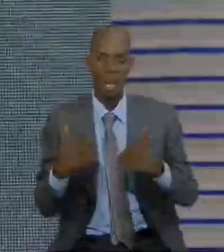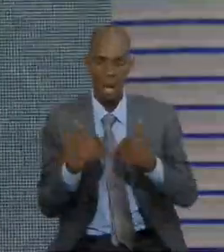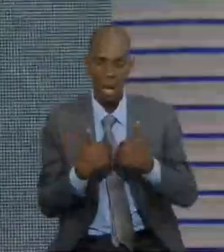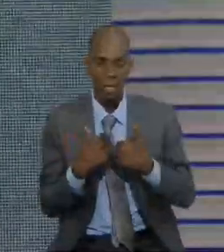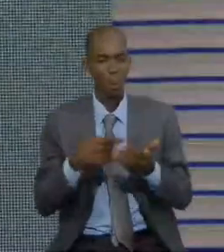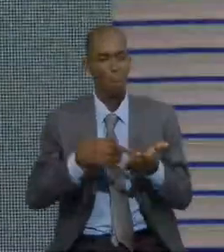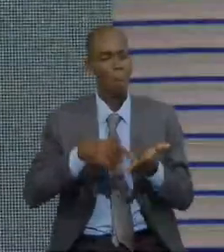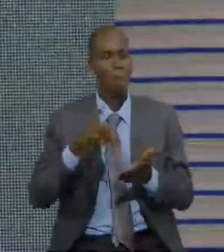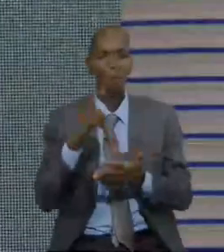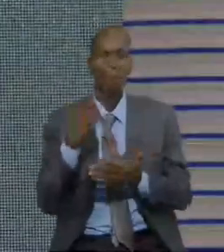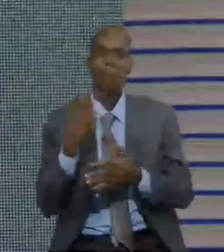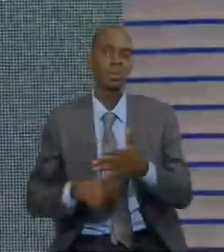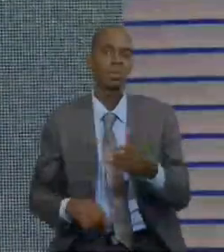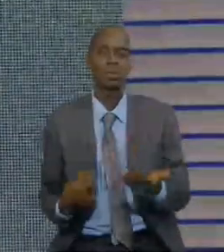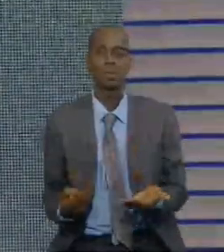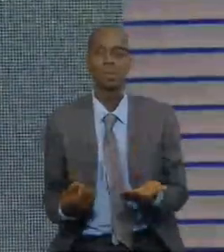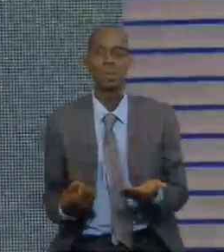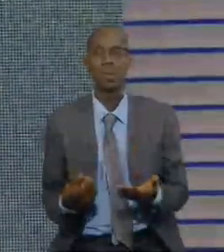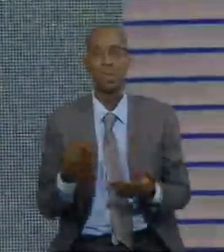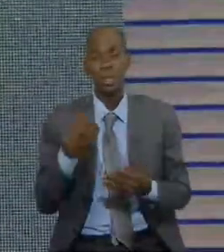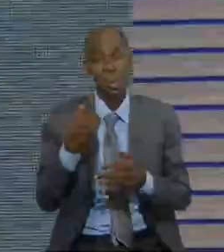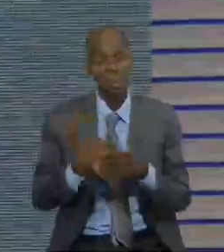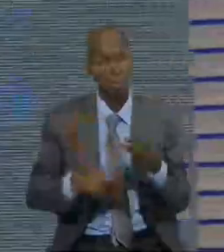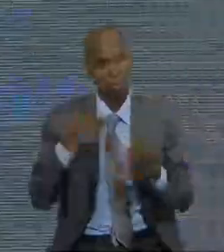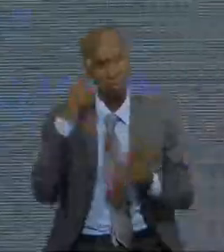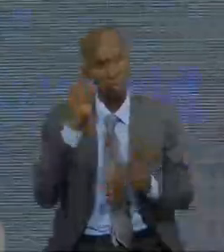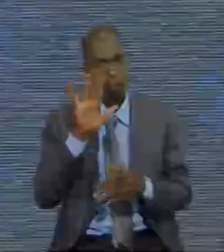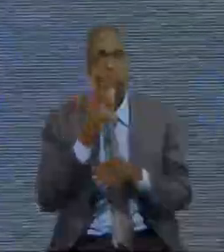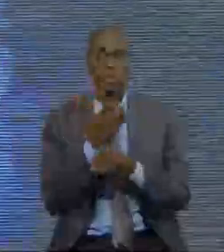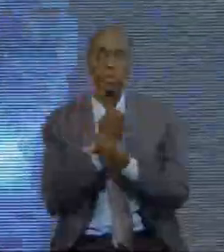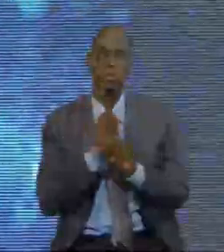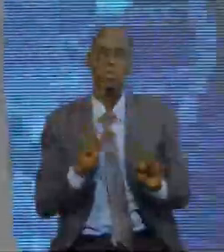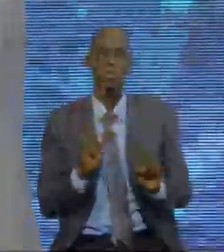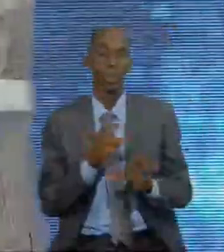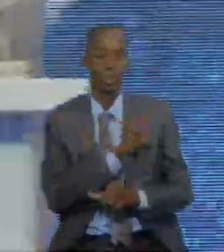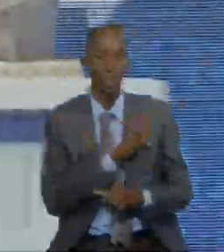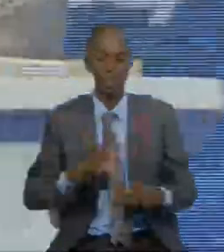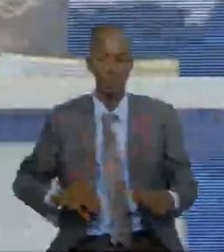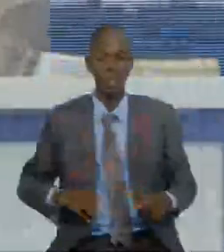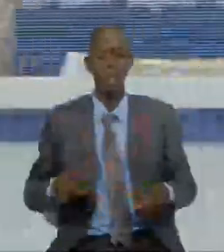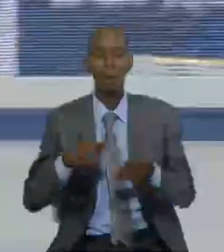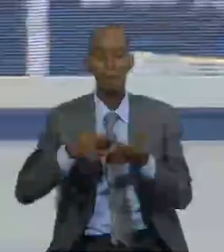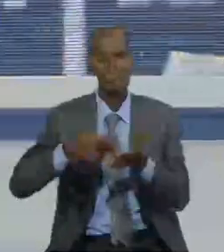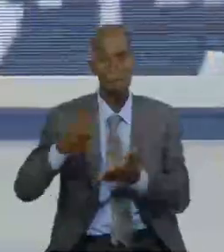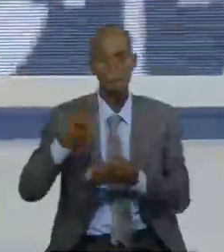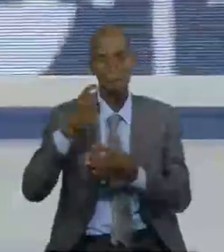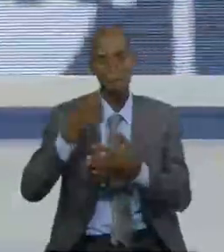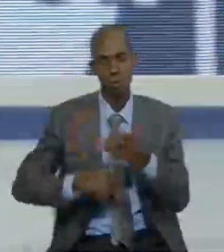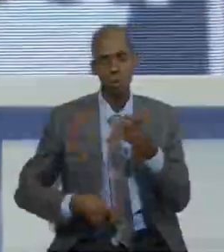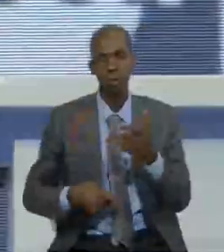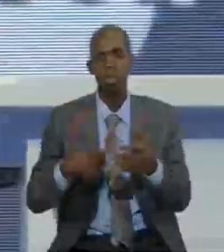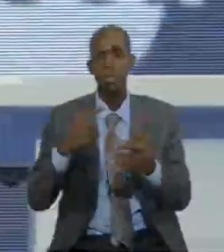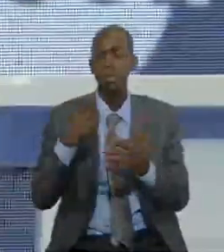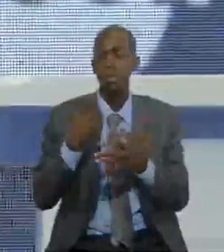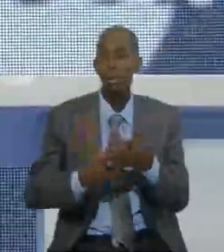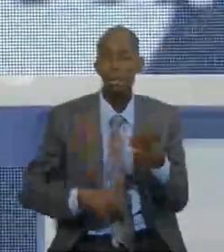payé le prix le prix de ton salut